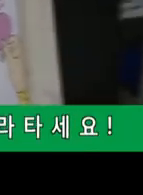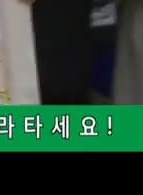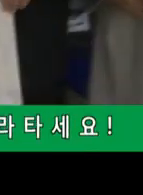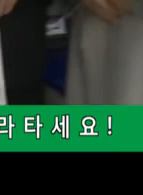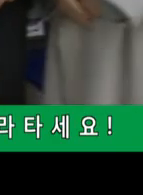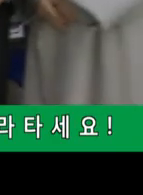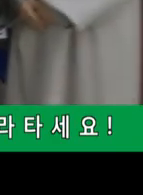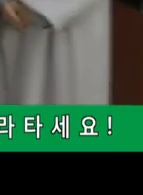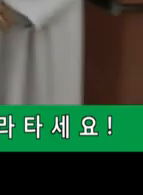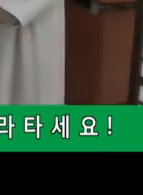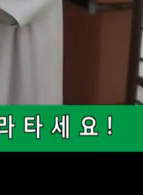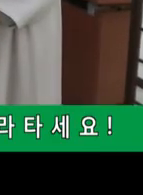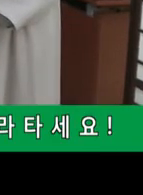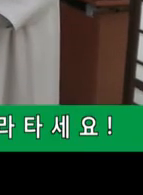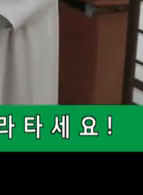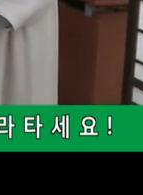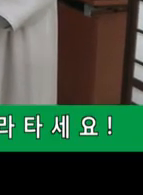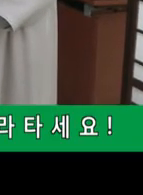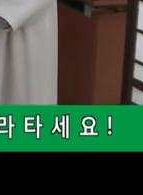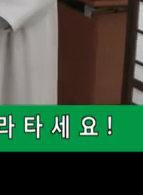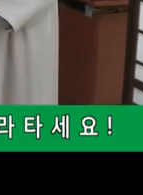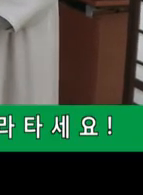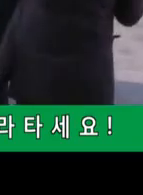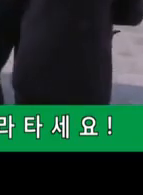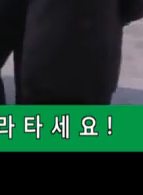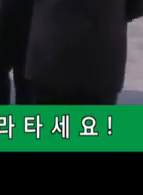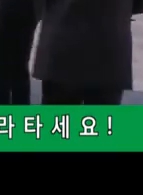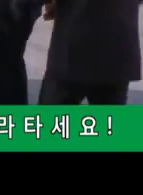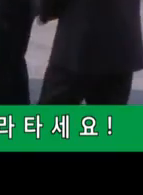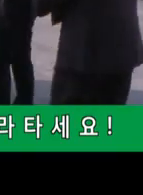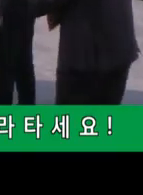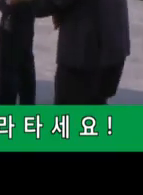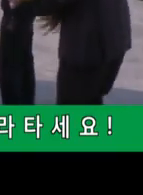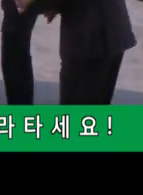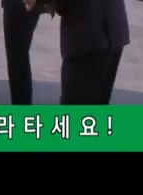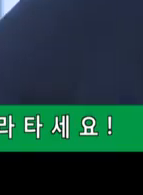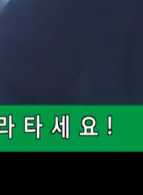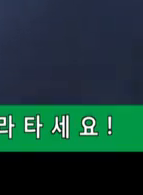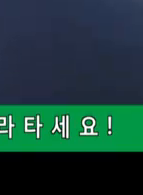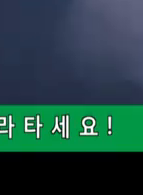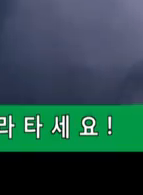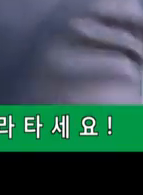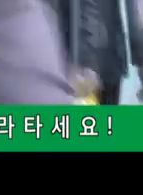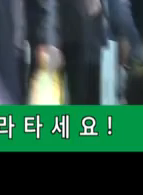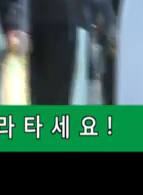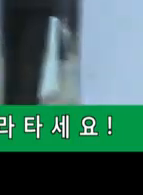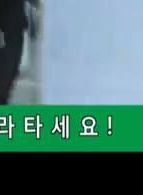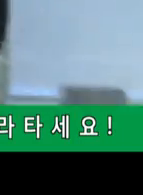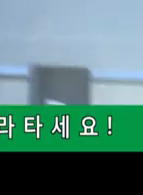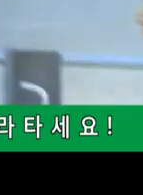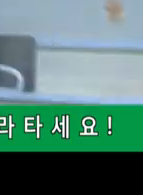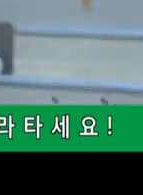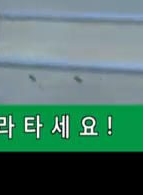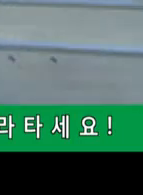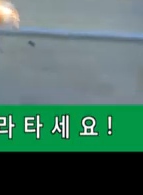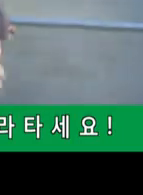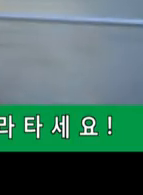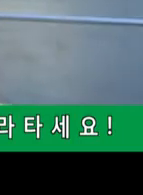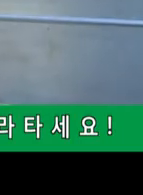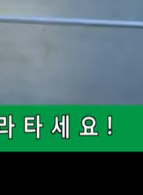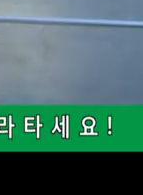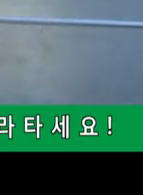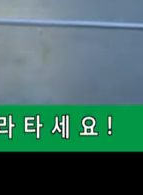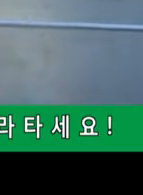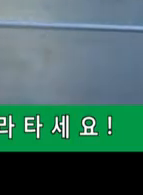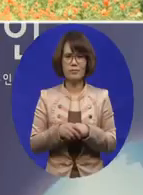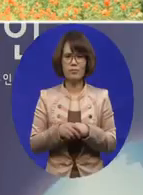용인시의 이웃돕기 운동 사랑의 열차가 힘차게 출발했습니다. 십시일반 작은 정성들이 모여 함께 사는 따뜻한 세상을 만들고